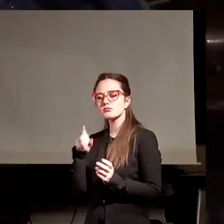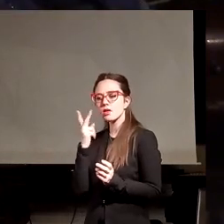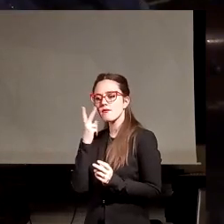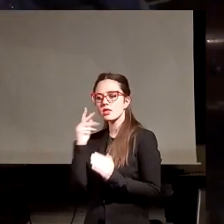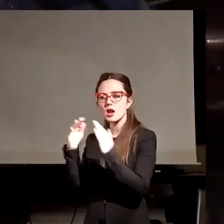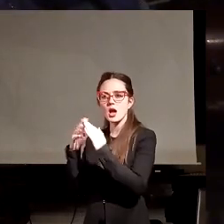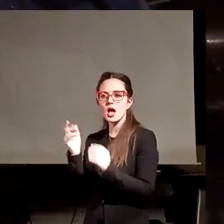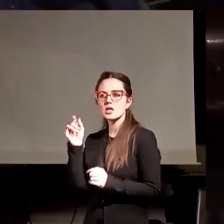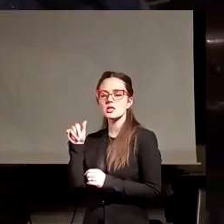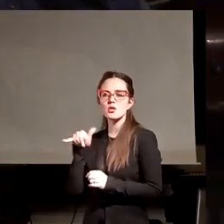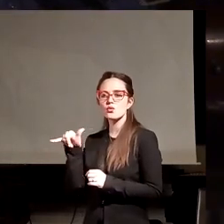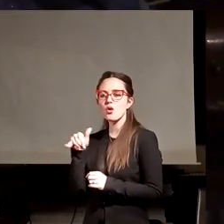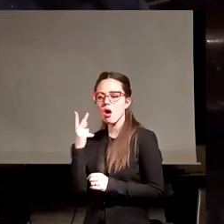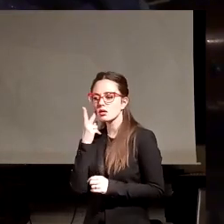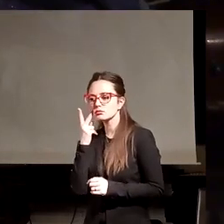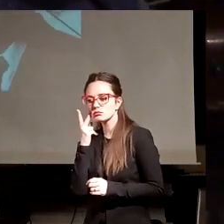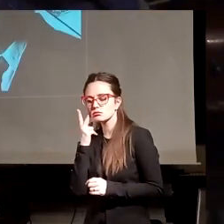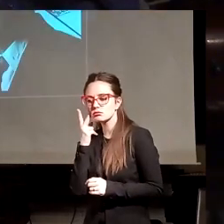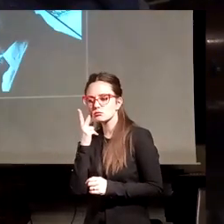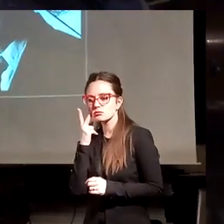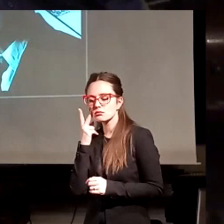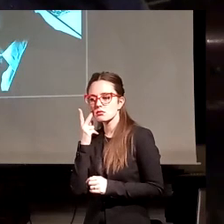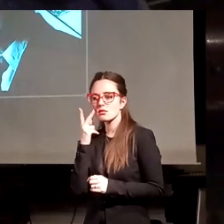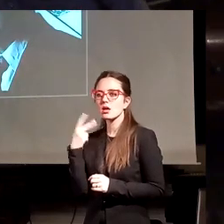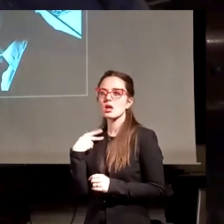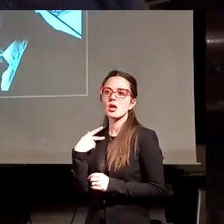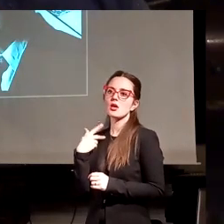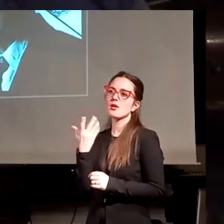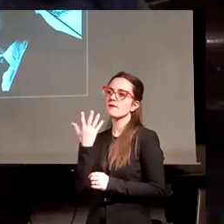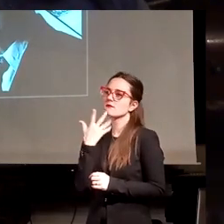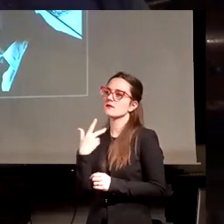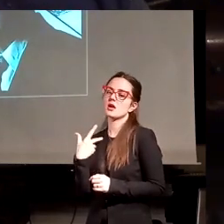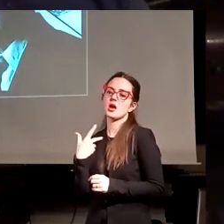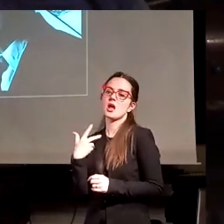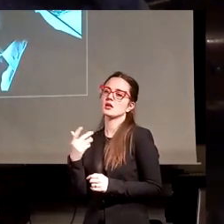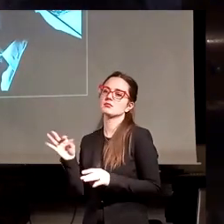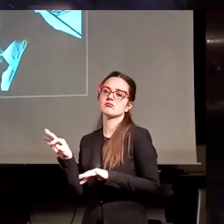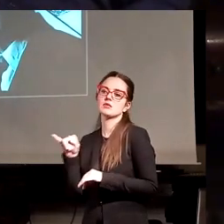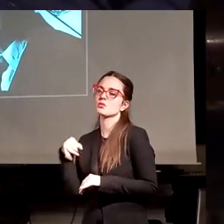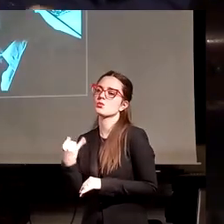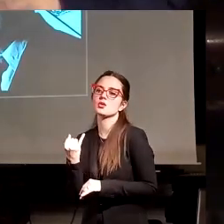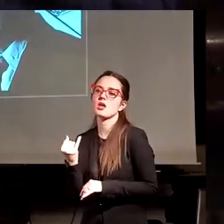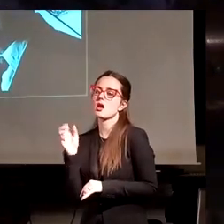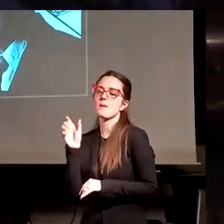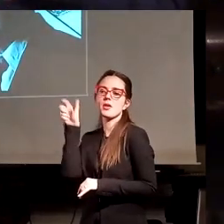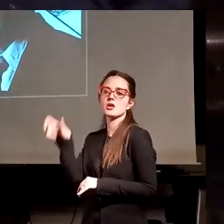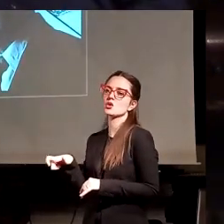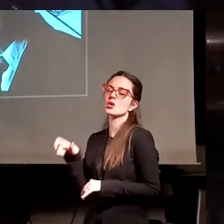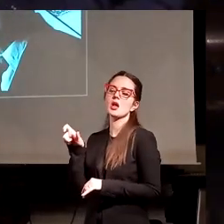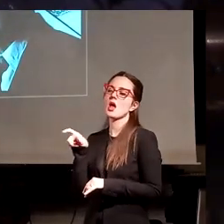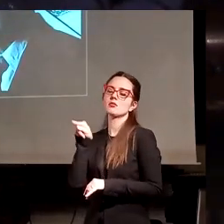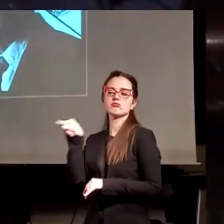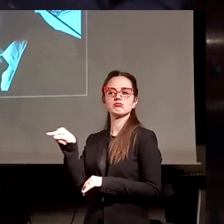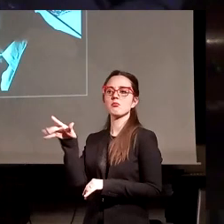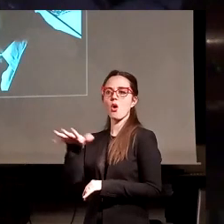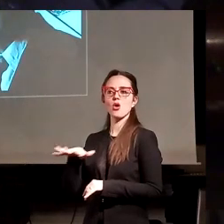la sua casa a new york e mi il mio sogno sarebbe sposarmi marotto charlie huston è un posto mistico eccezionale